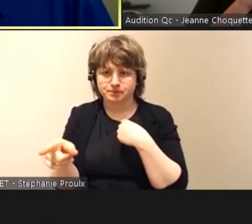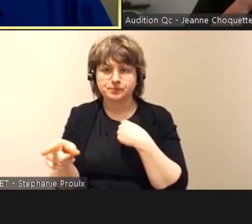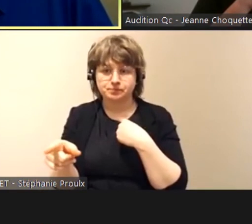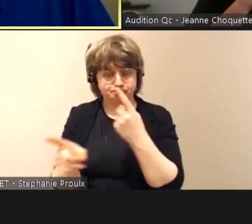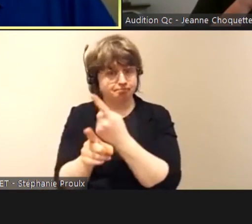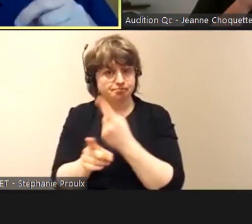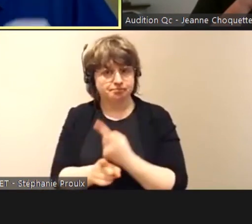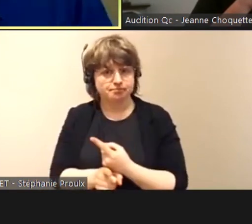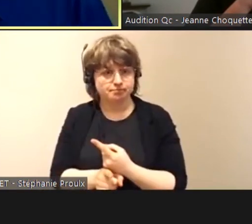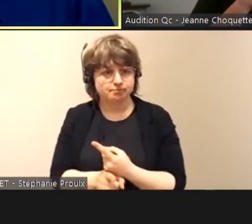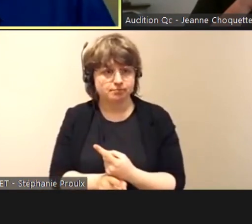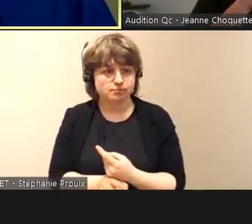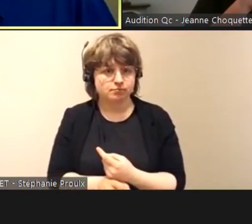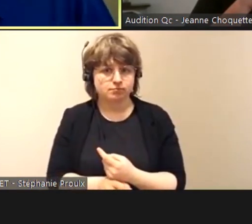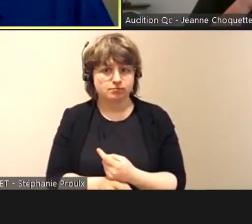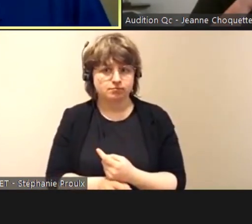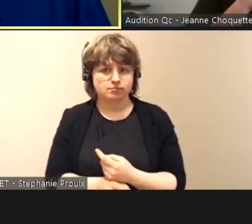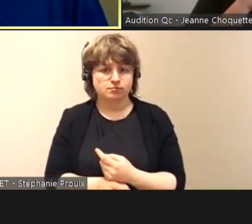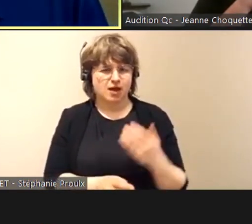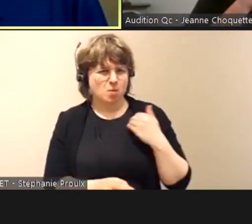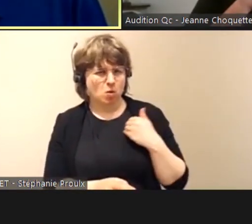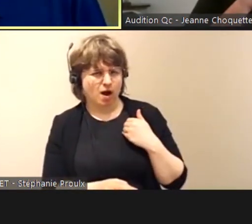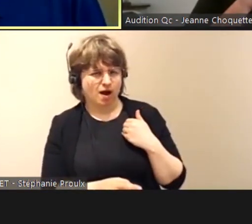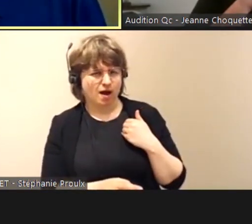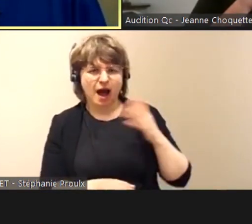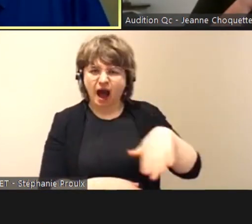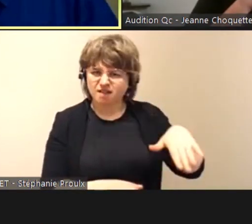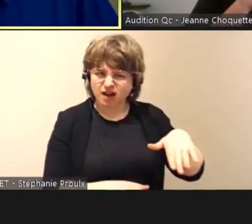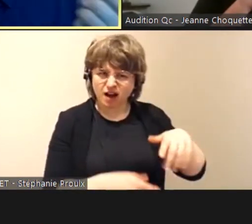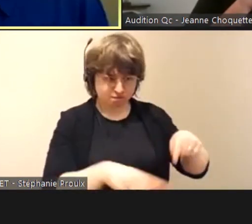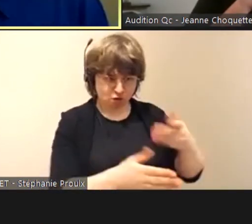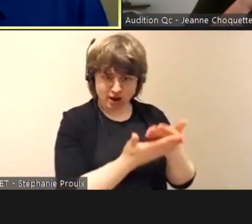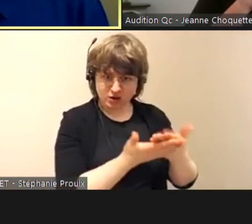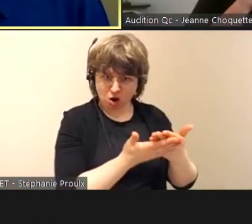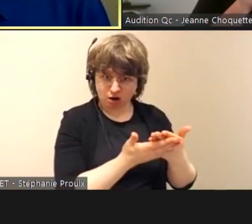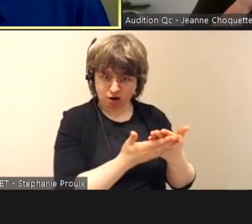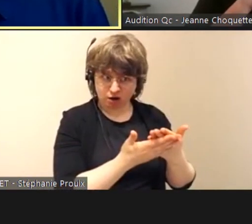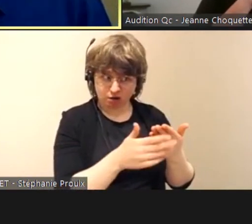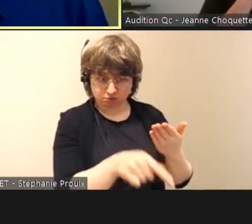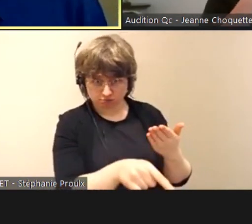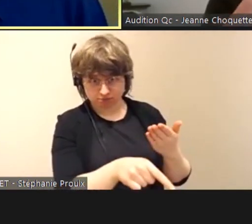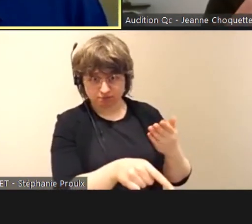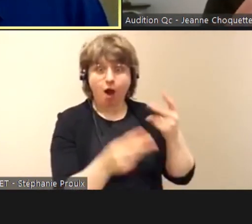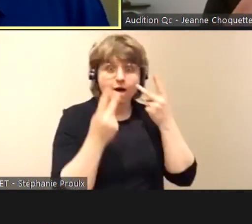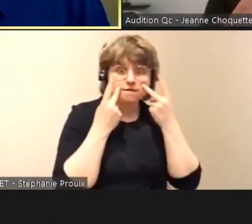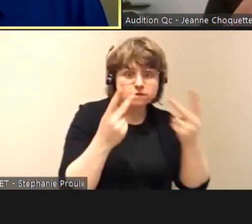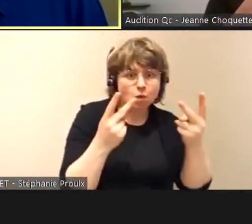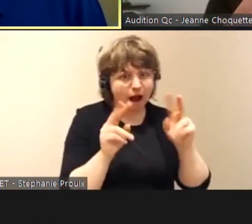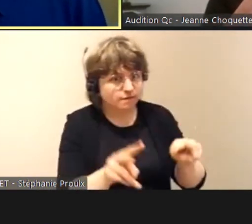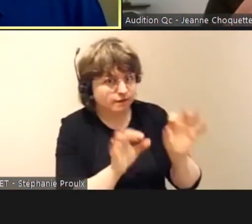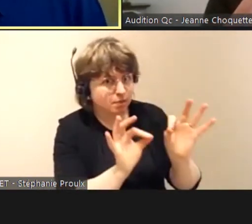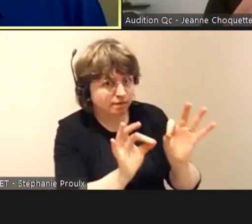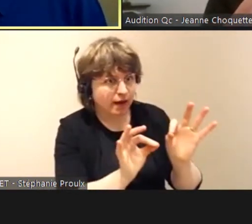très pertinent. Comment se fait qu'on peut admettre des enfants à l'école et qu'on va s'assurer qu'ils voient, mais qu'il n'y a pas de test